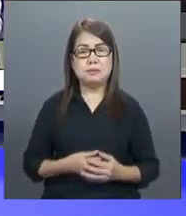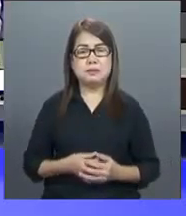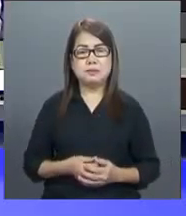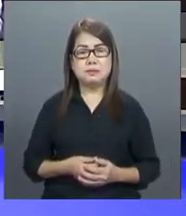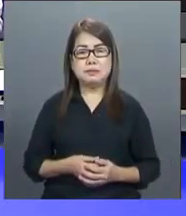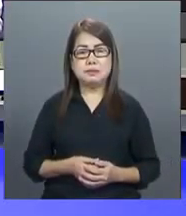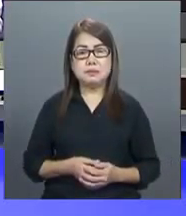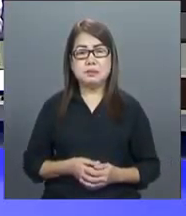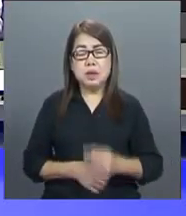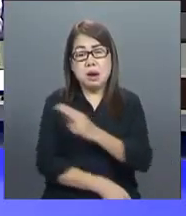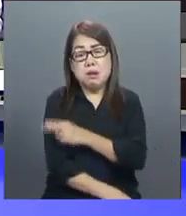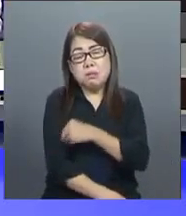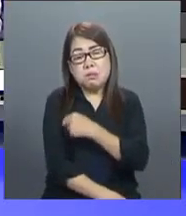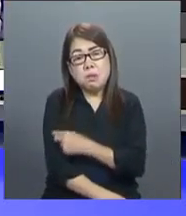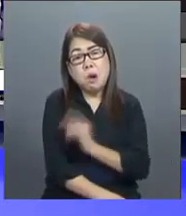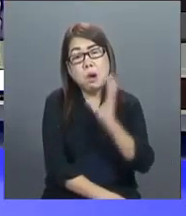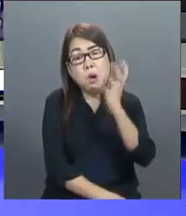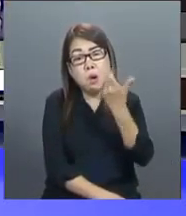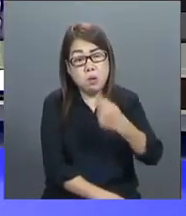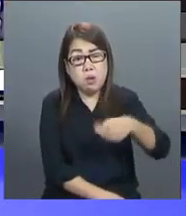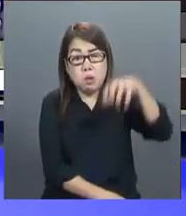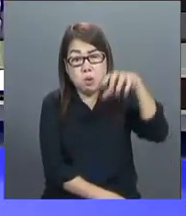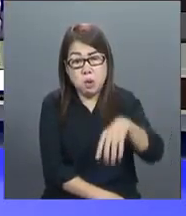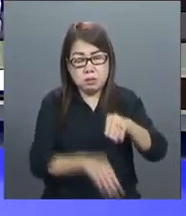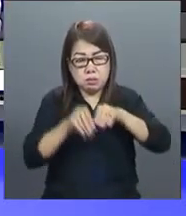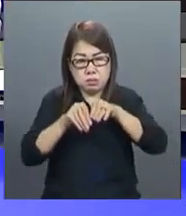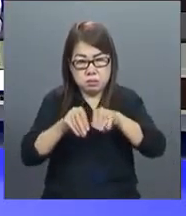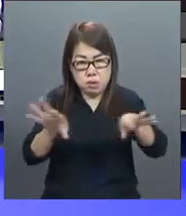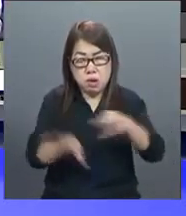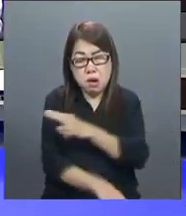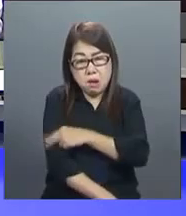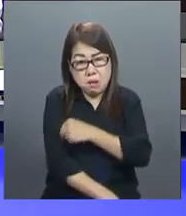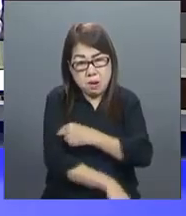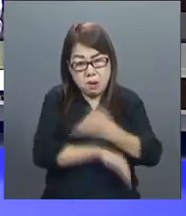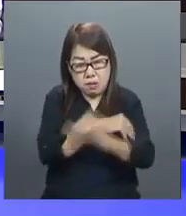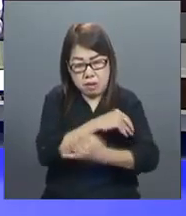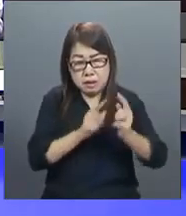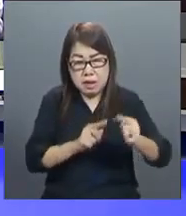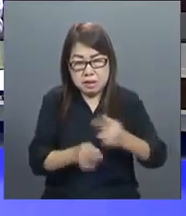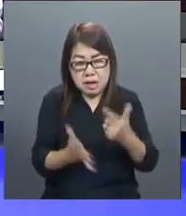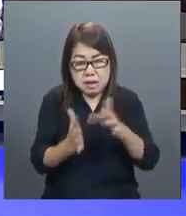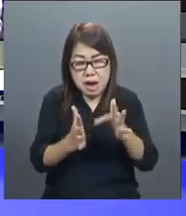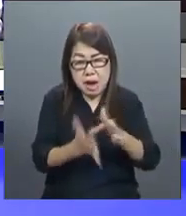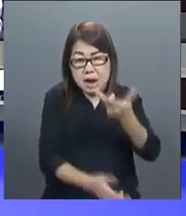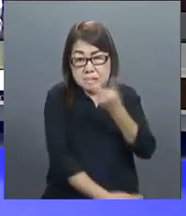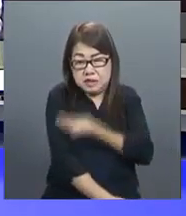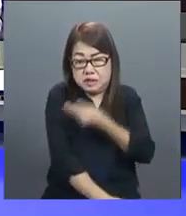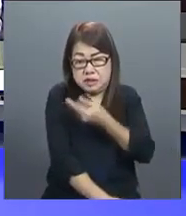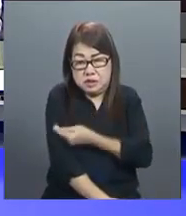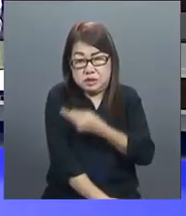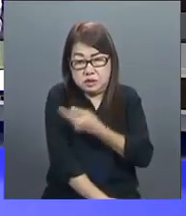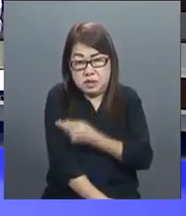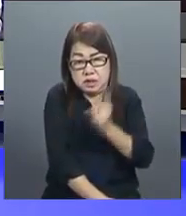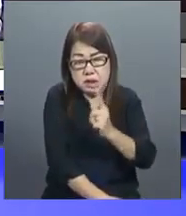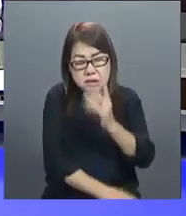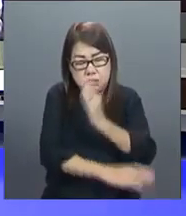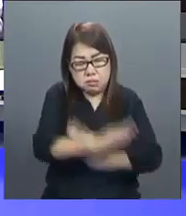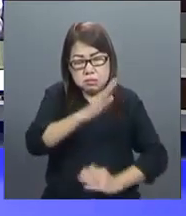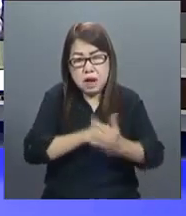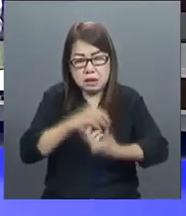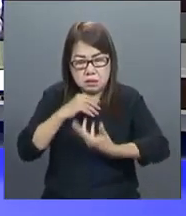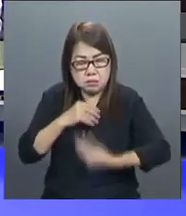องค์การอนามัยโลกเตรียมประกาศให้ทั่วโลกนั้นหยุดใช้วัคซีนโปลิโอแบบหยอด3สายพันธุ์ค่ะเนื่องจากพบว่าบางประเทศวัคซีนได้กลาย